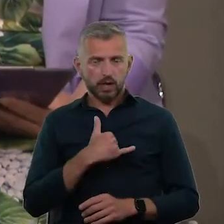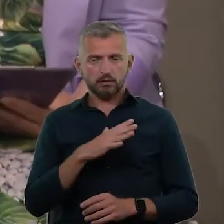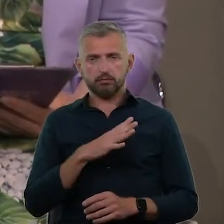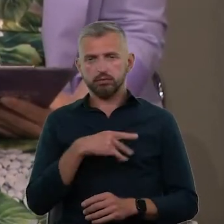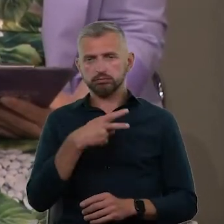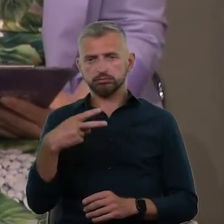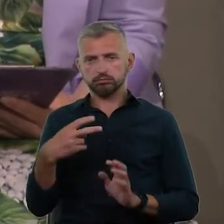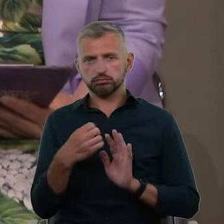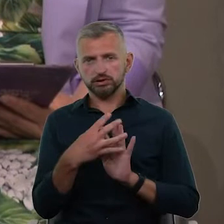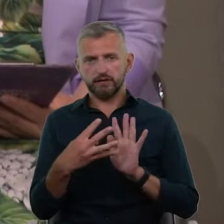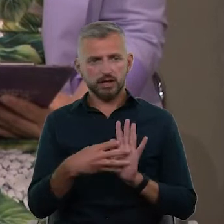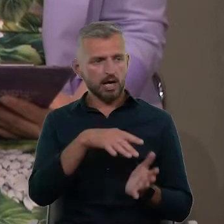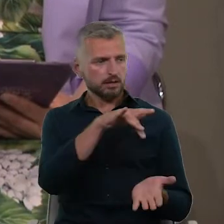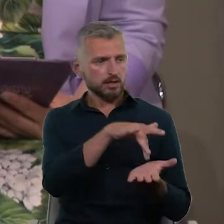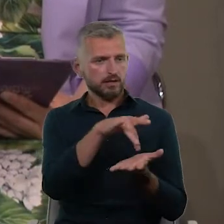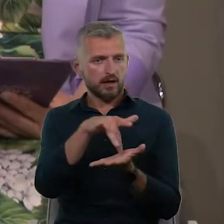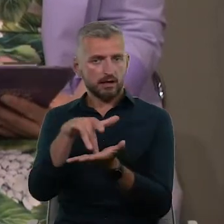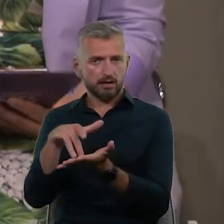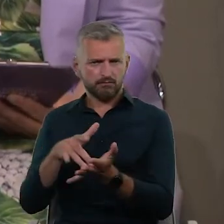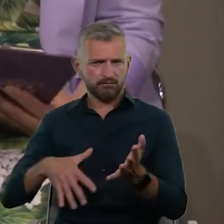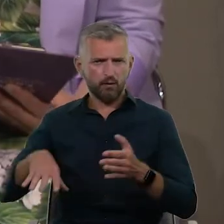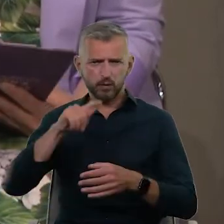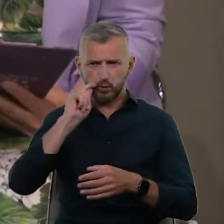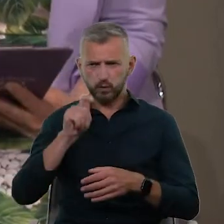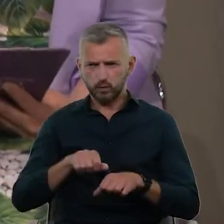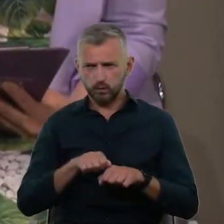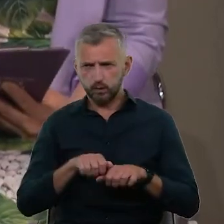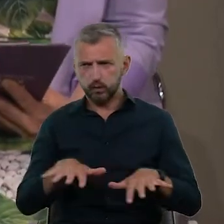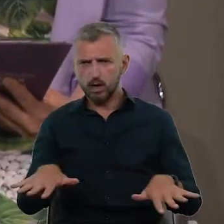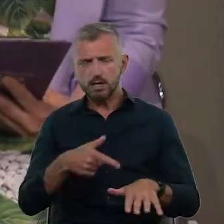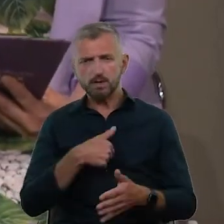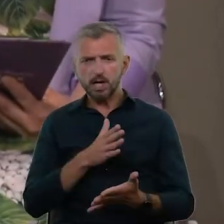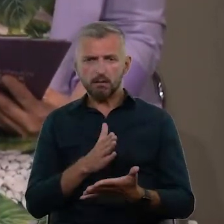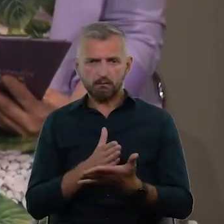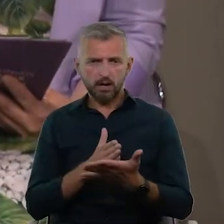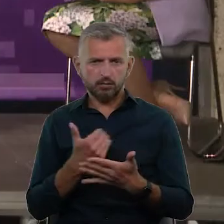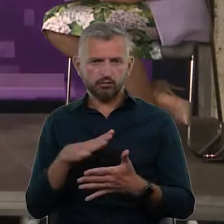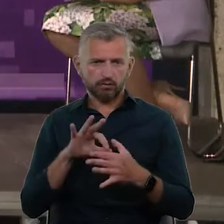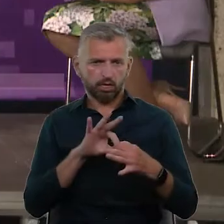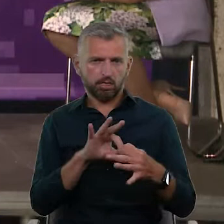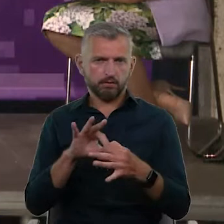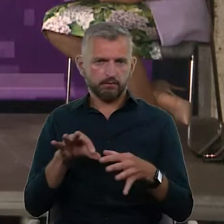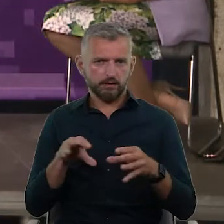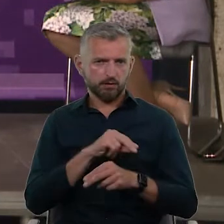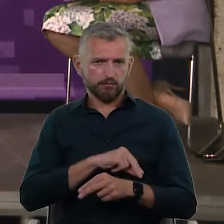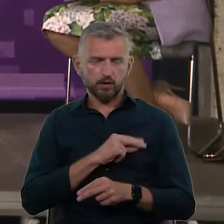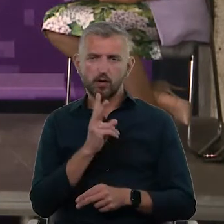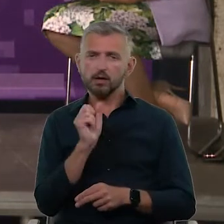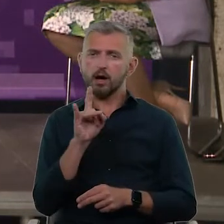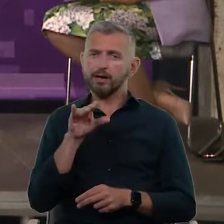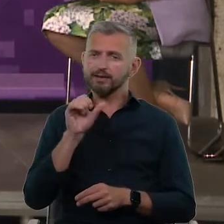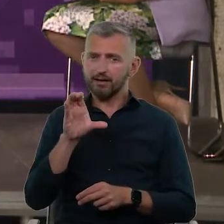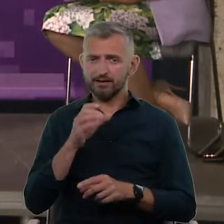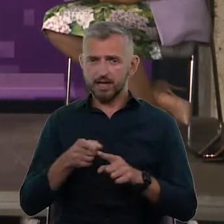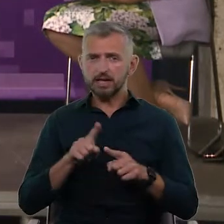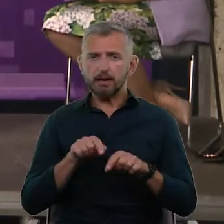орієнтовно 19 центрів, з якими ми по цілій країні, з якими ми мали вироблену вже співпрацю. Це Caritas, це є мережа центрів, так,